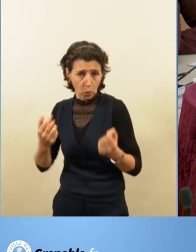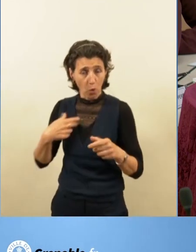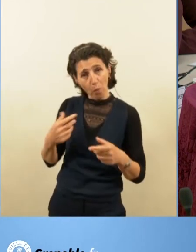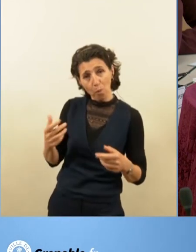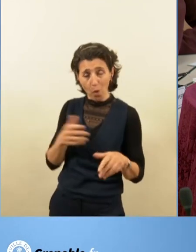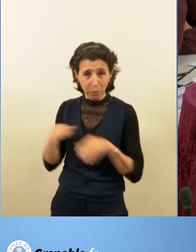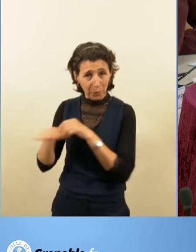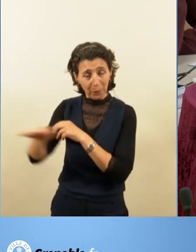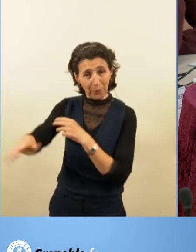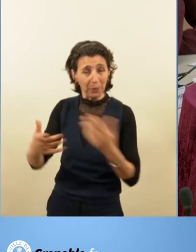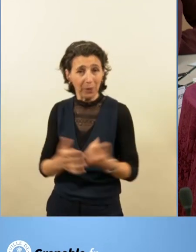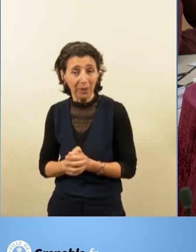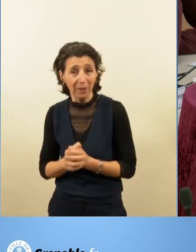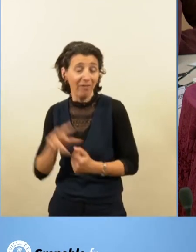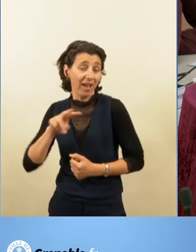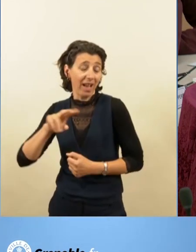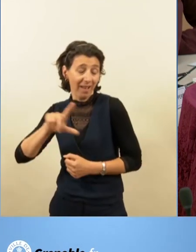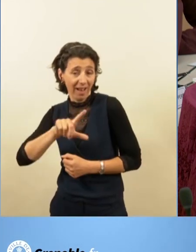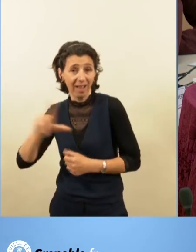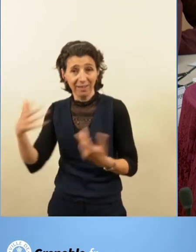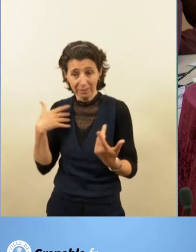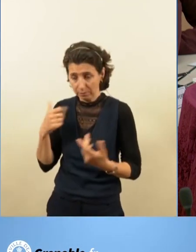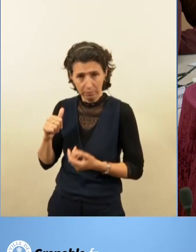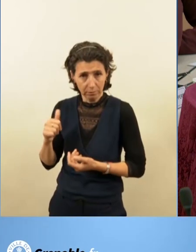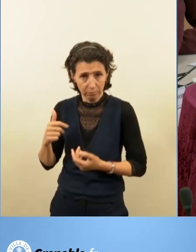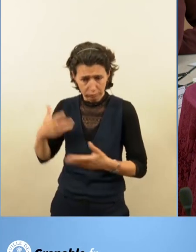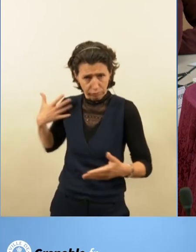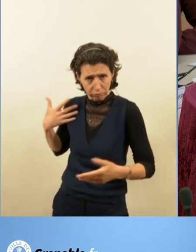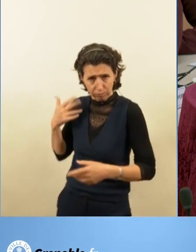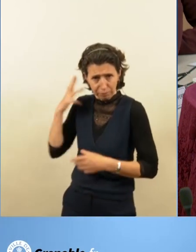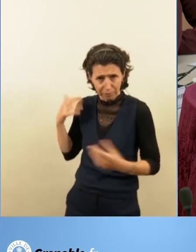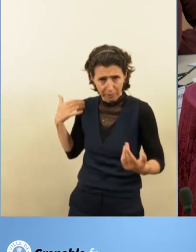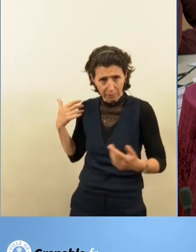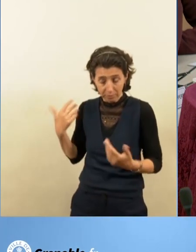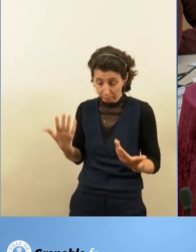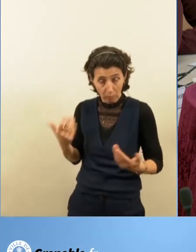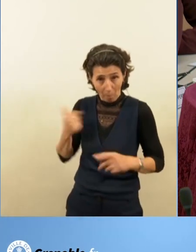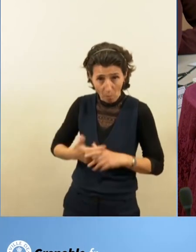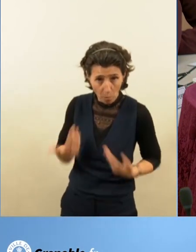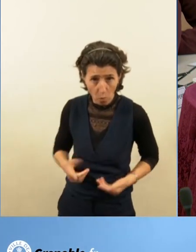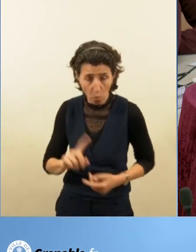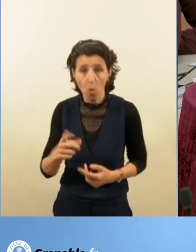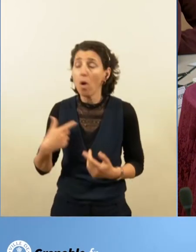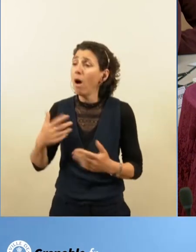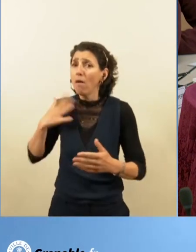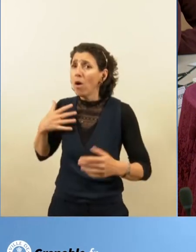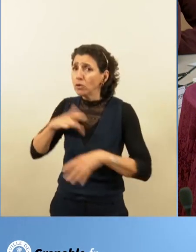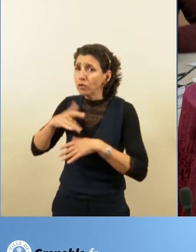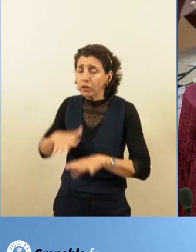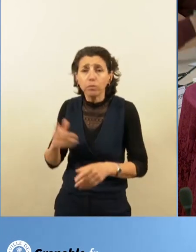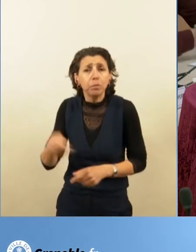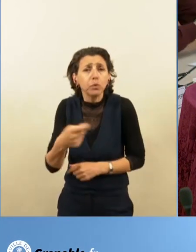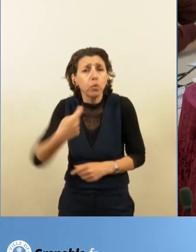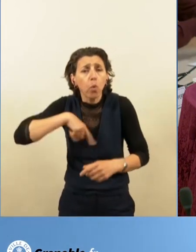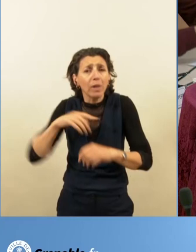les choses sont bien anticipées même s'il faut aller effectivement on peut se rappeler on est d'accord pour dire qu'il faut encore